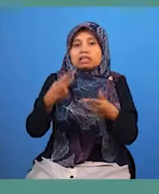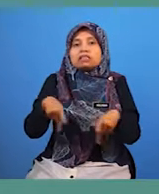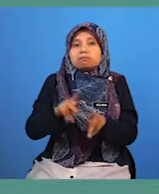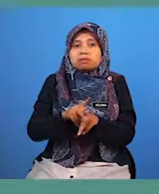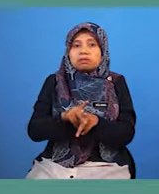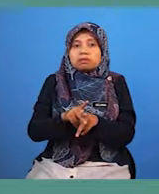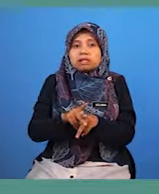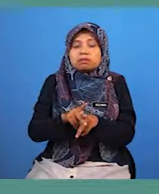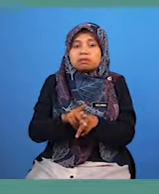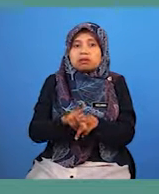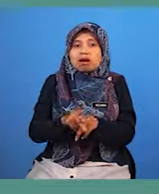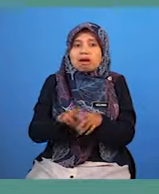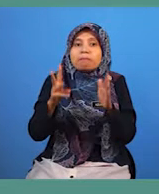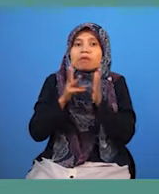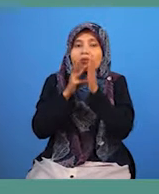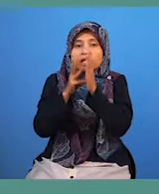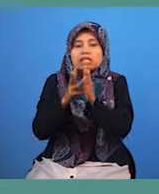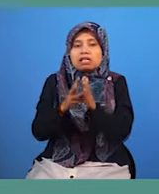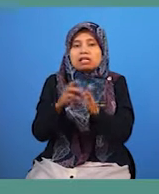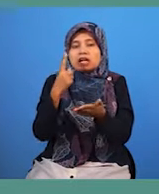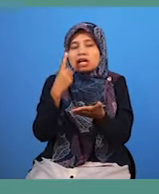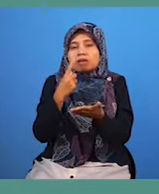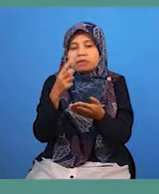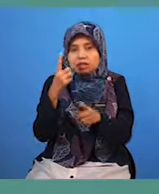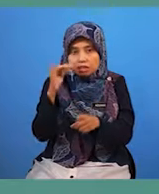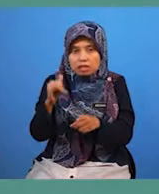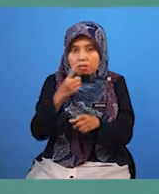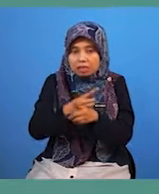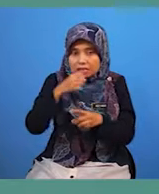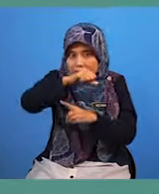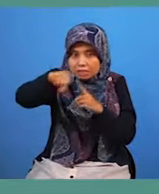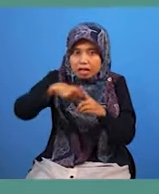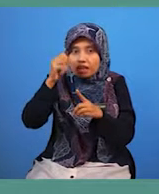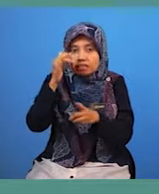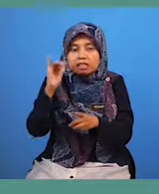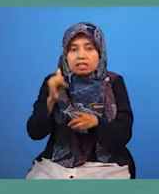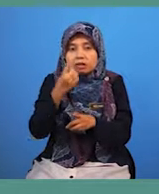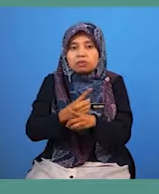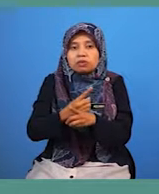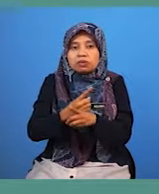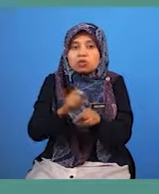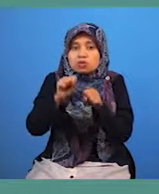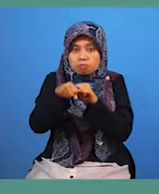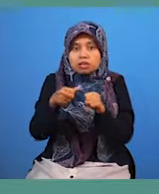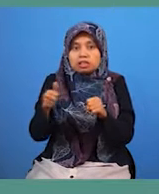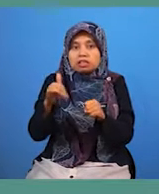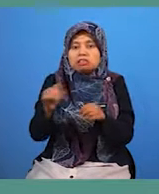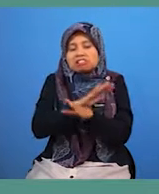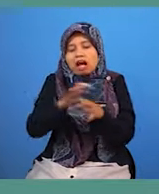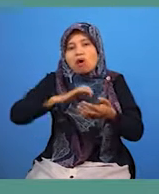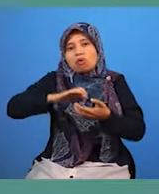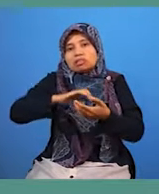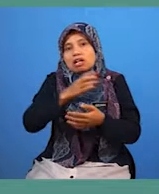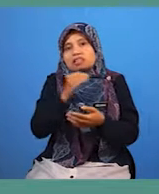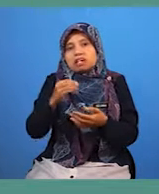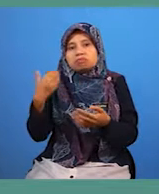memastikan sampel mewakili keadaan sebenar dan perlu dikendalikan dengan baik supaya ianya tidak